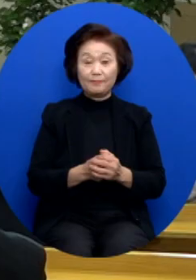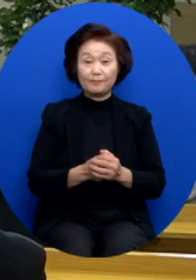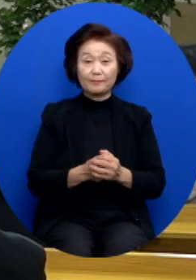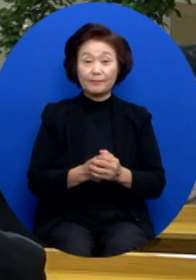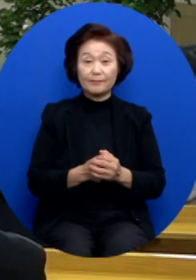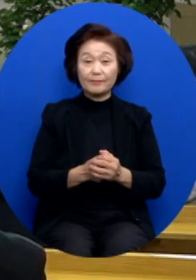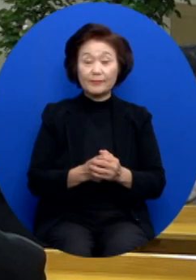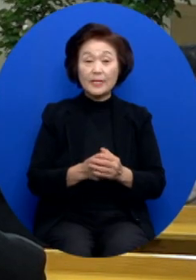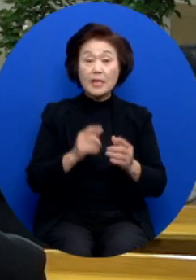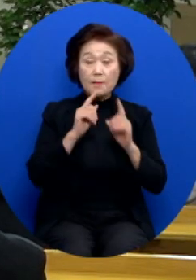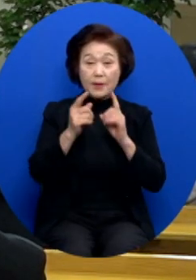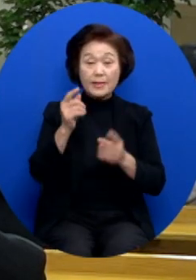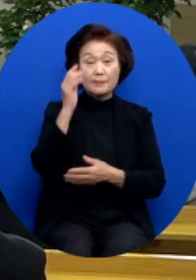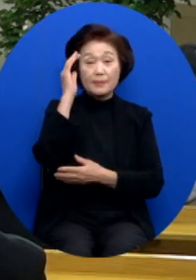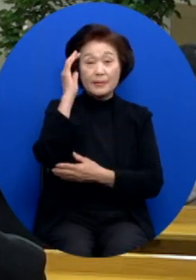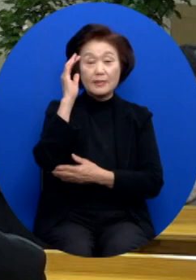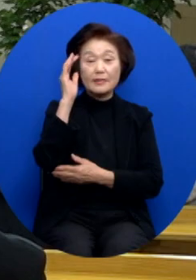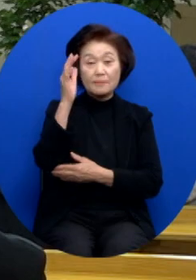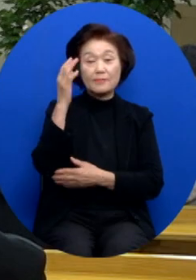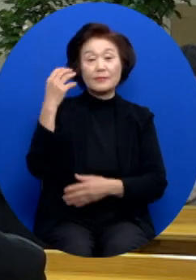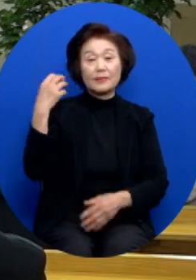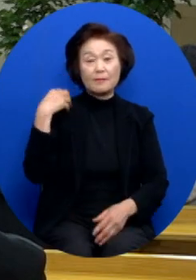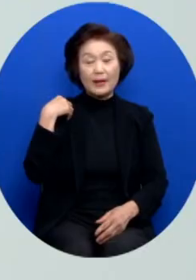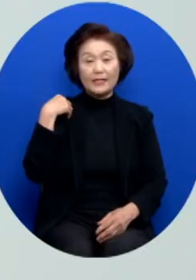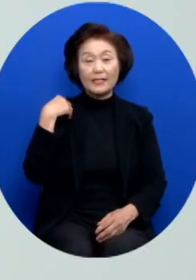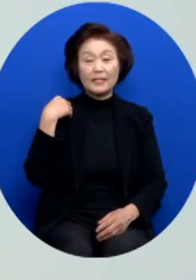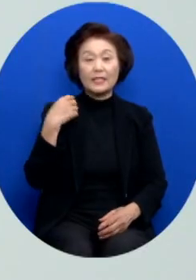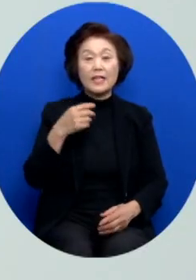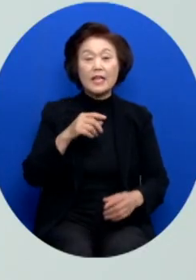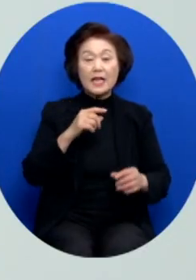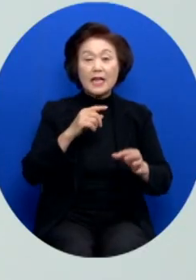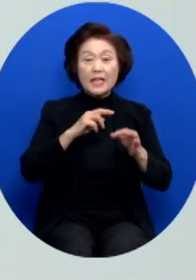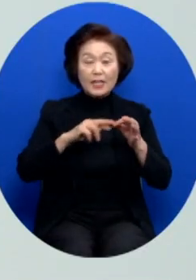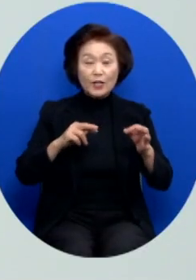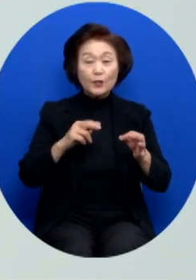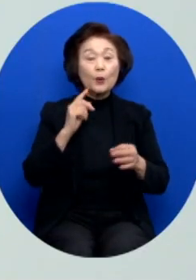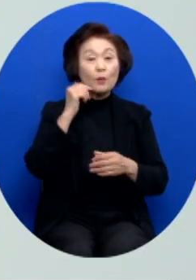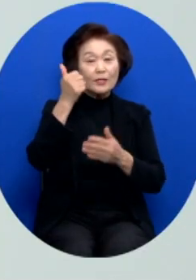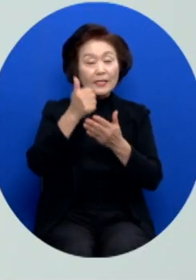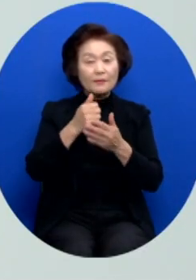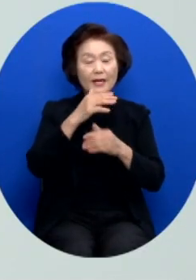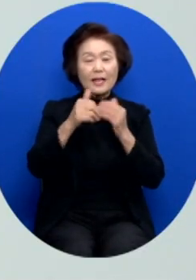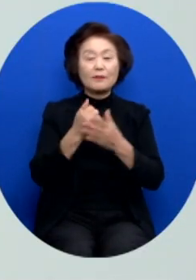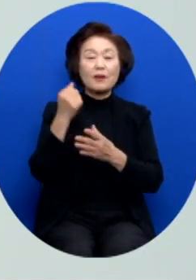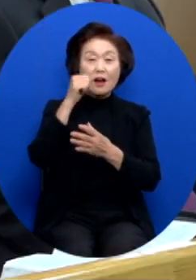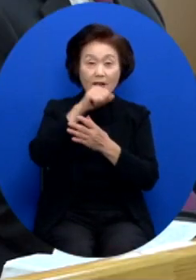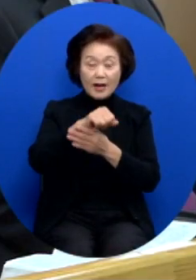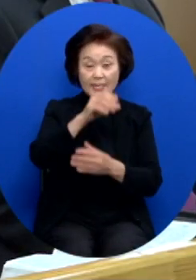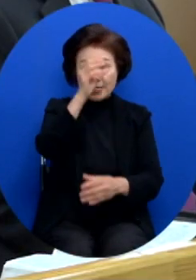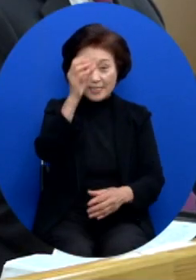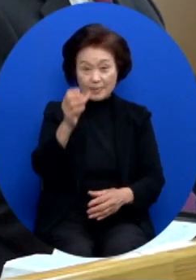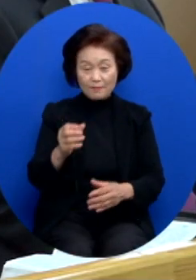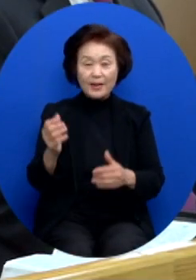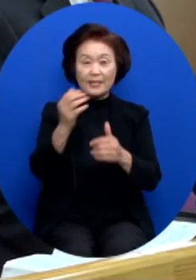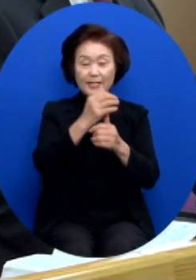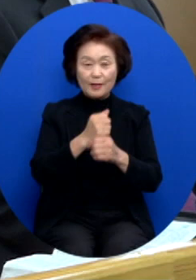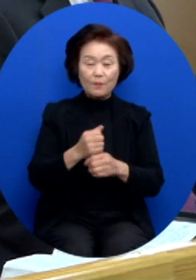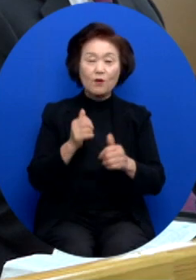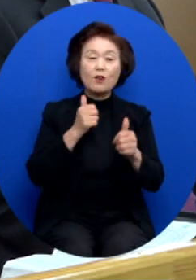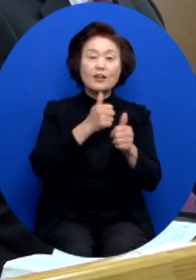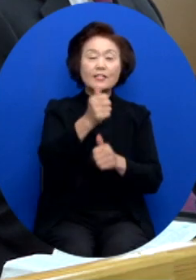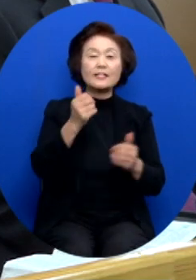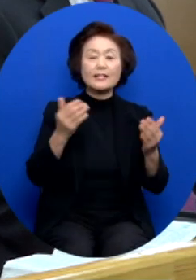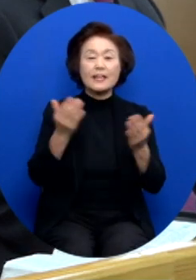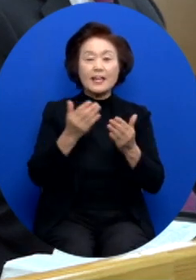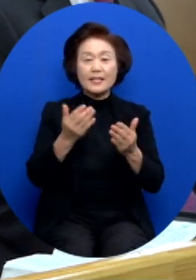예배에서 말씀을 전한 순복음 춘천교회 이수영 목사는 하나님께서 허락하신 지팡이를 붙잡고 승리의 사역을